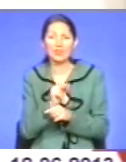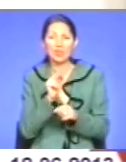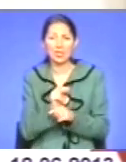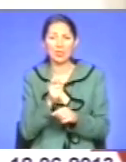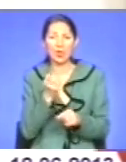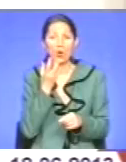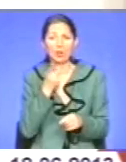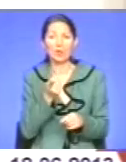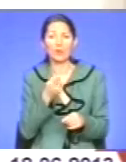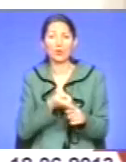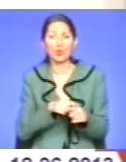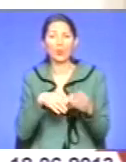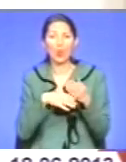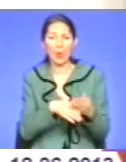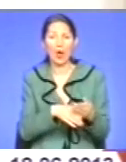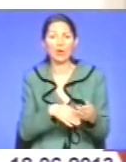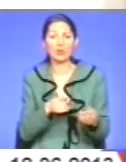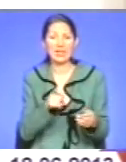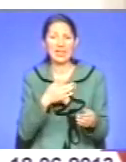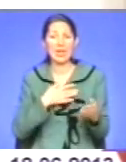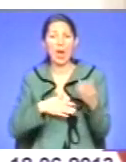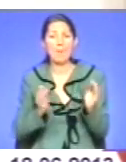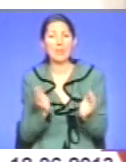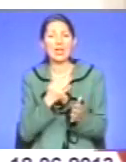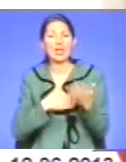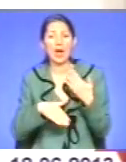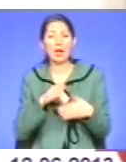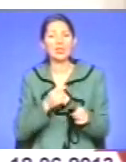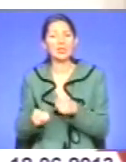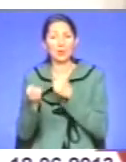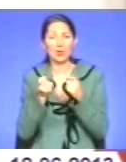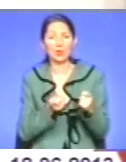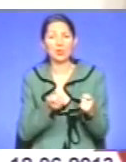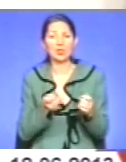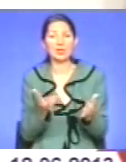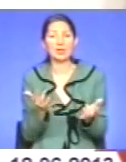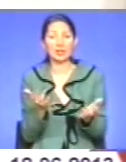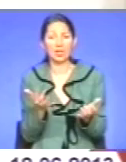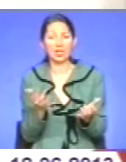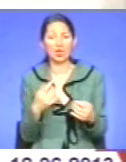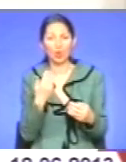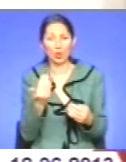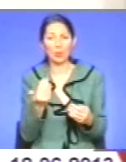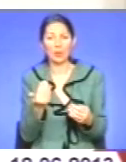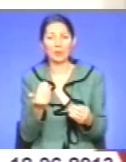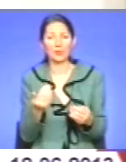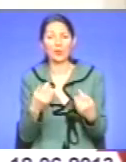цього допомагають, їхня маленька радість приносить настільки тобі якесь